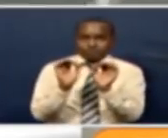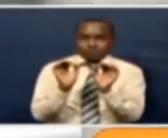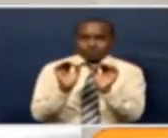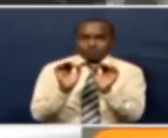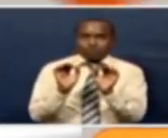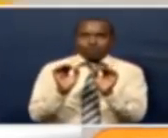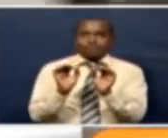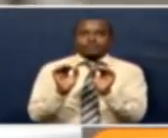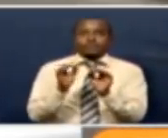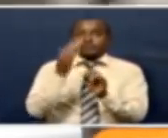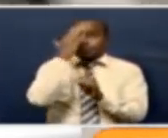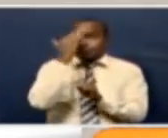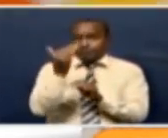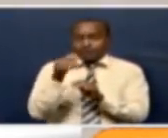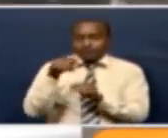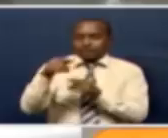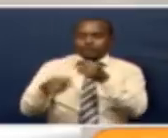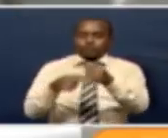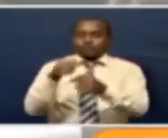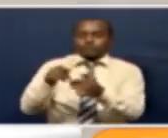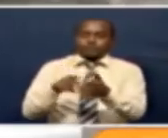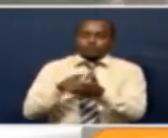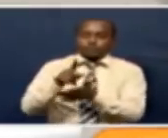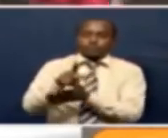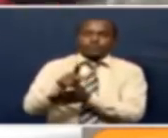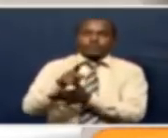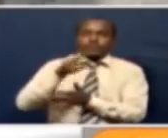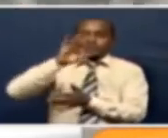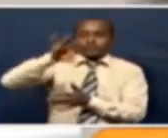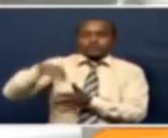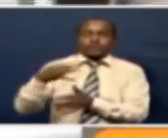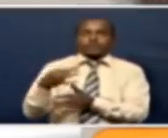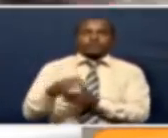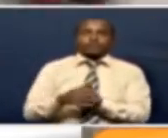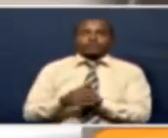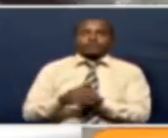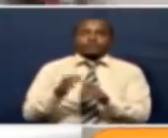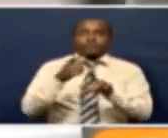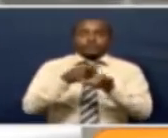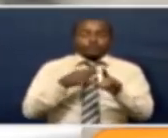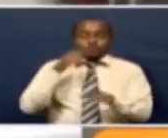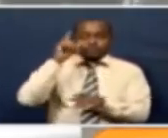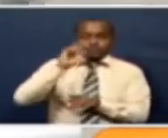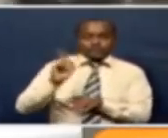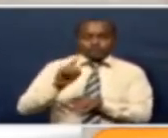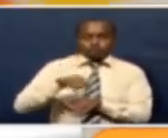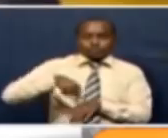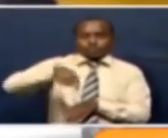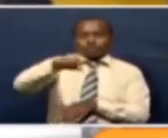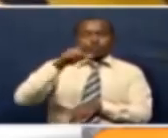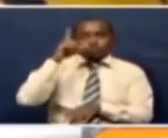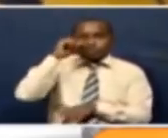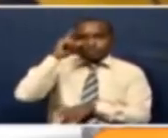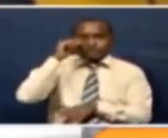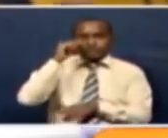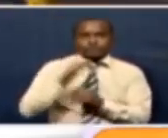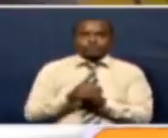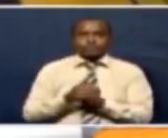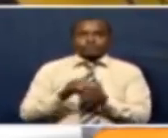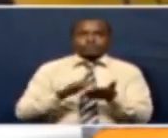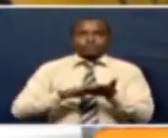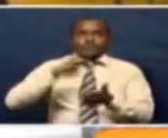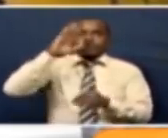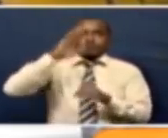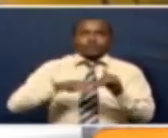first class, kwani wataendelea kulipa nauli ya shilingi 3,000 kutoka Nairobi hadi Mombasa. Abiria zaidi